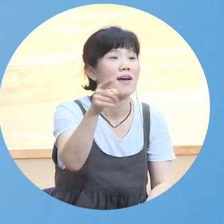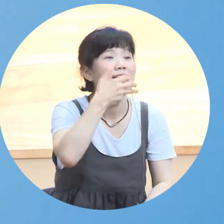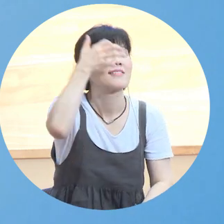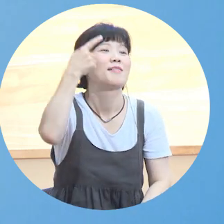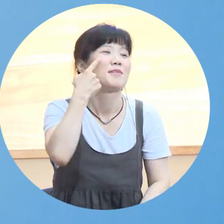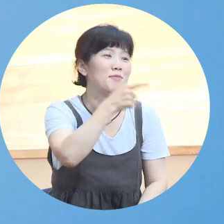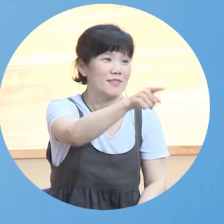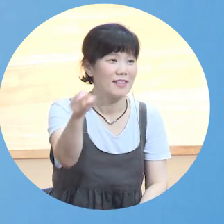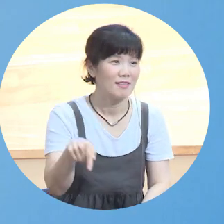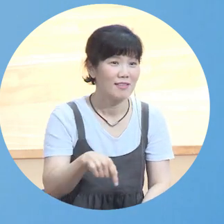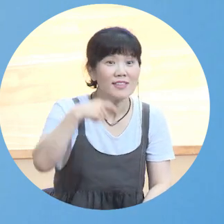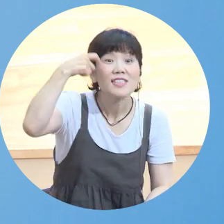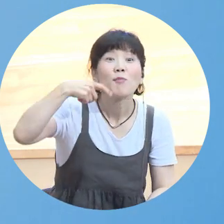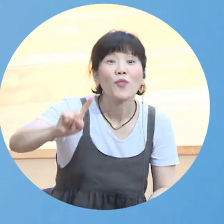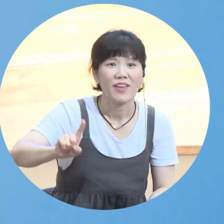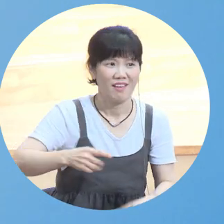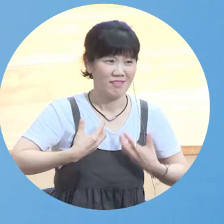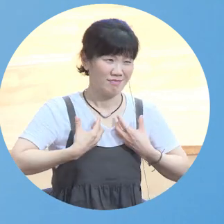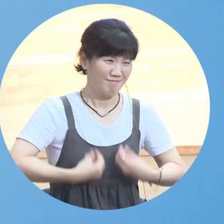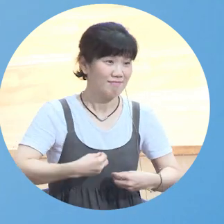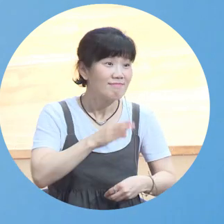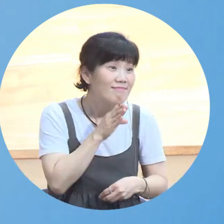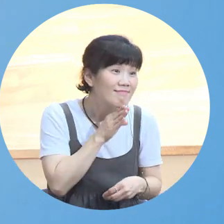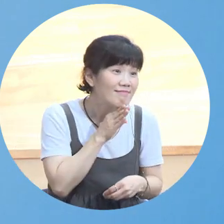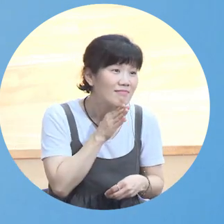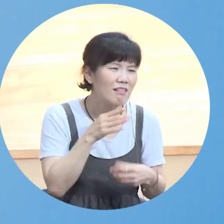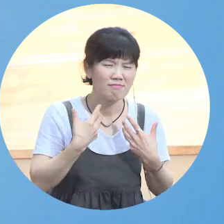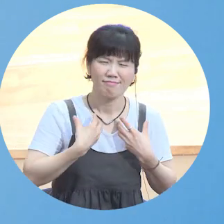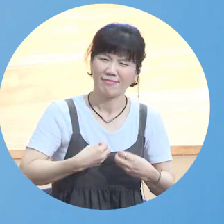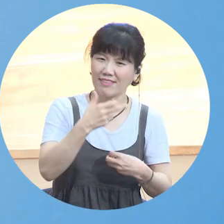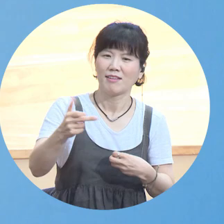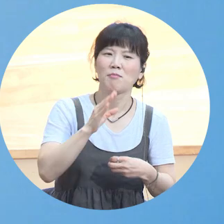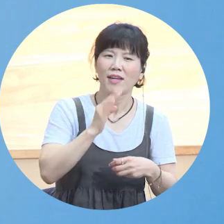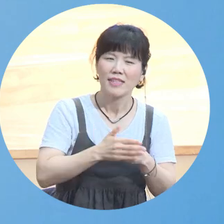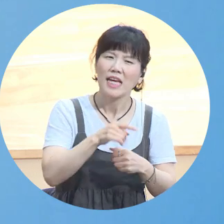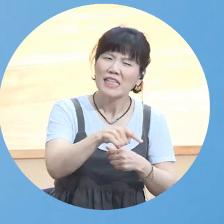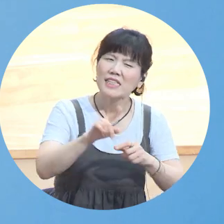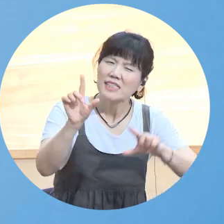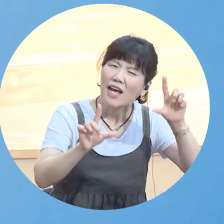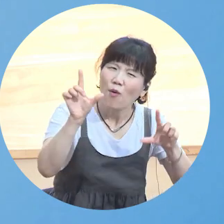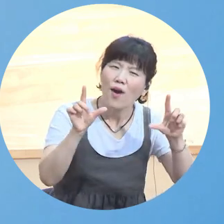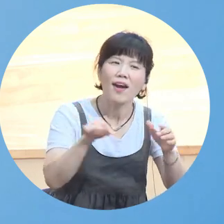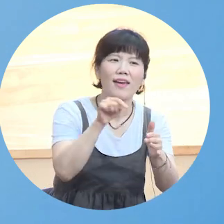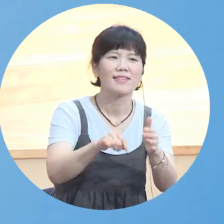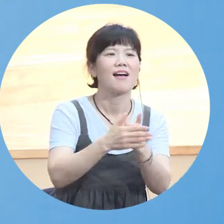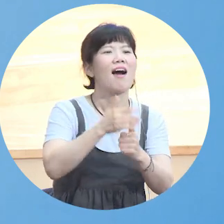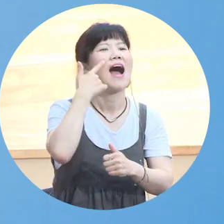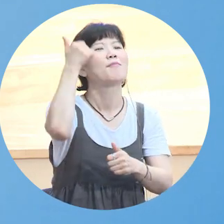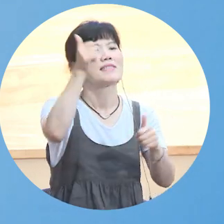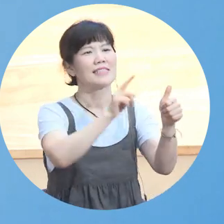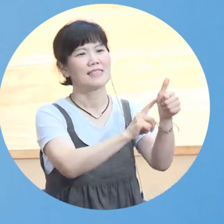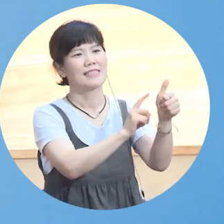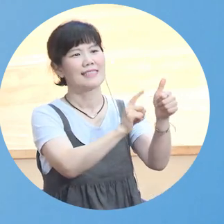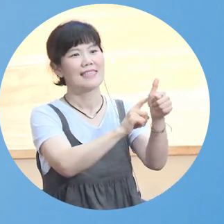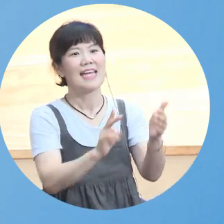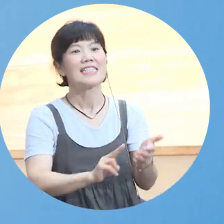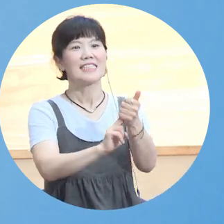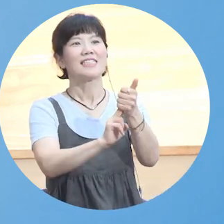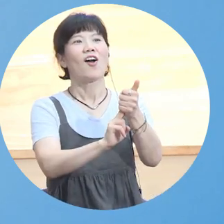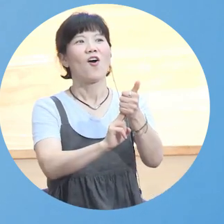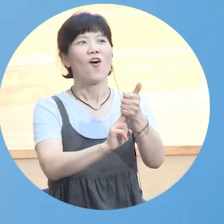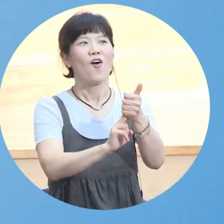절망이 줘 5 이런 상황 속에서 이 아버지가 기적을 경험합니다 소위